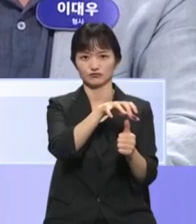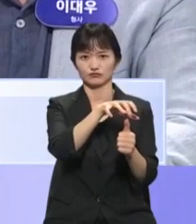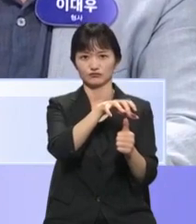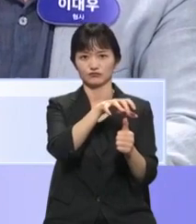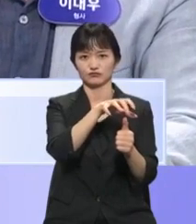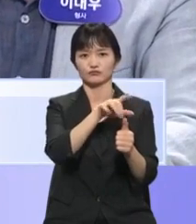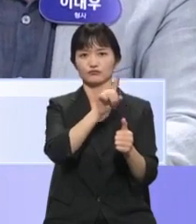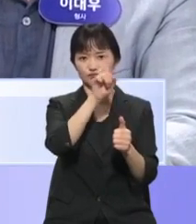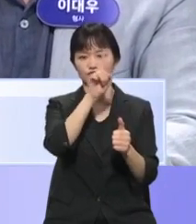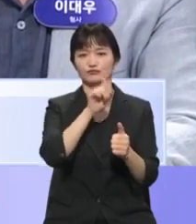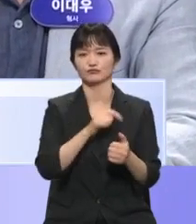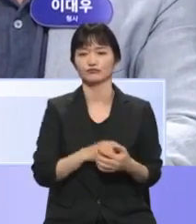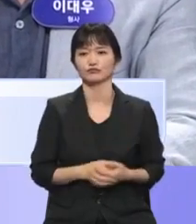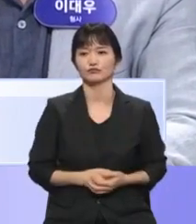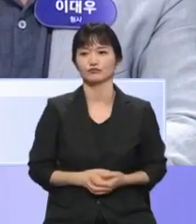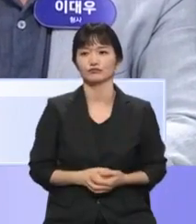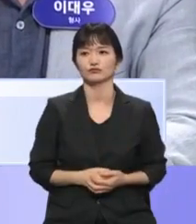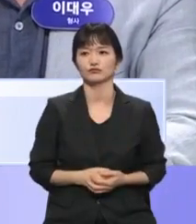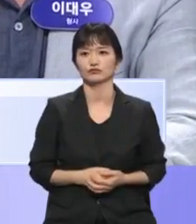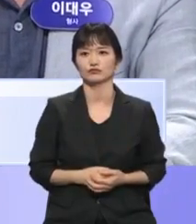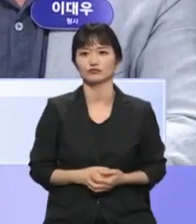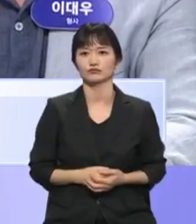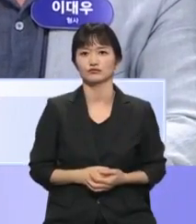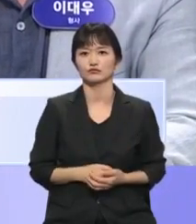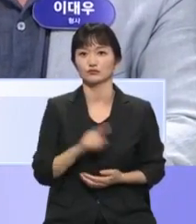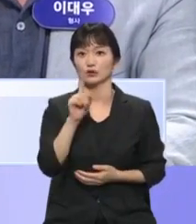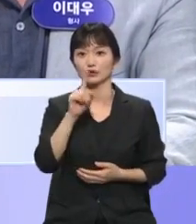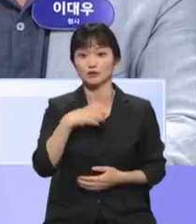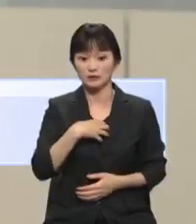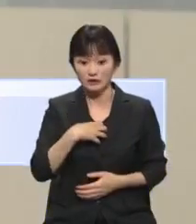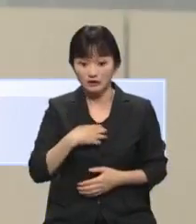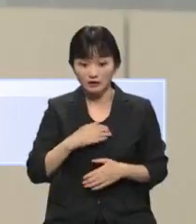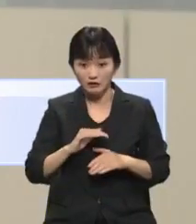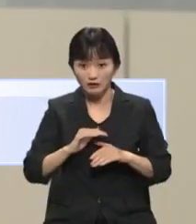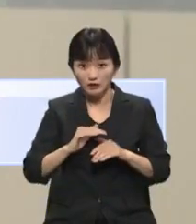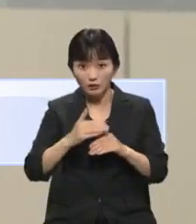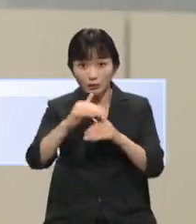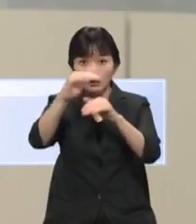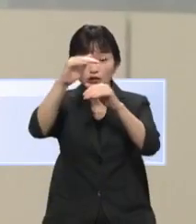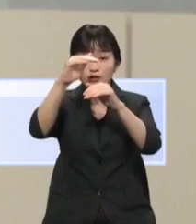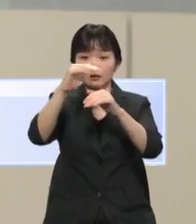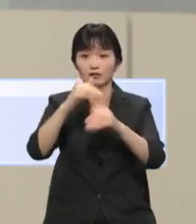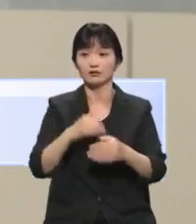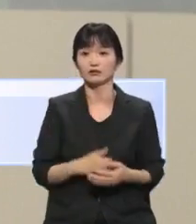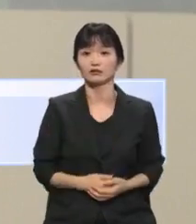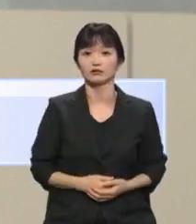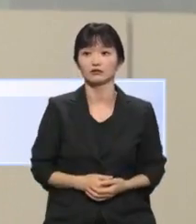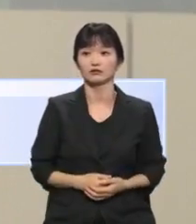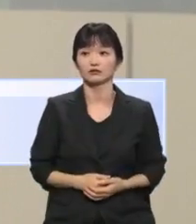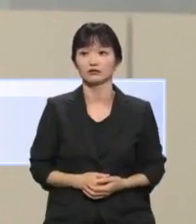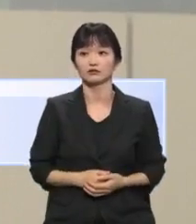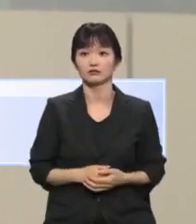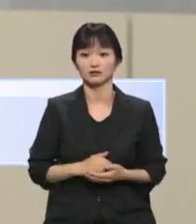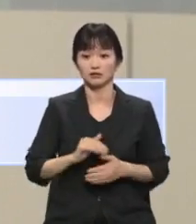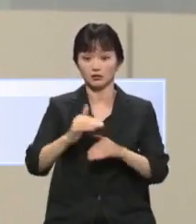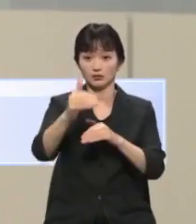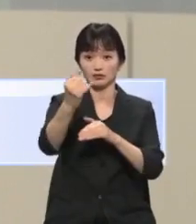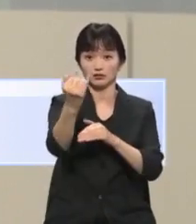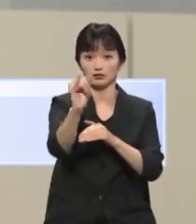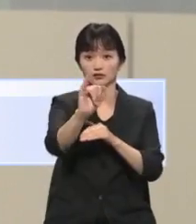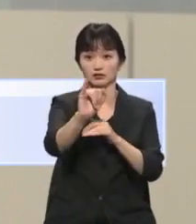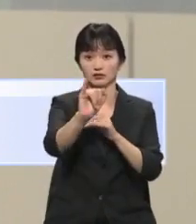보이기는 합니다 게다가 이게 올라가는 에스컬레이터잖아요 그렇기 때문에 밀치면